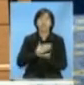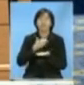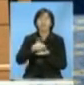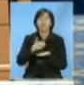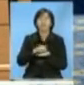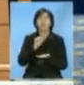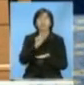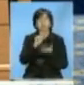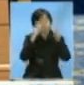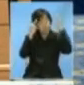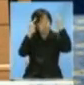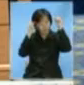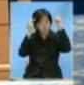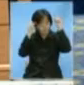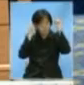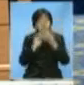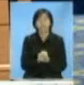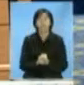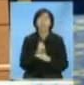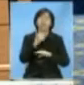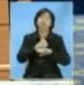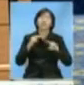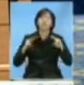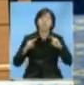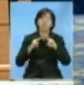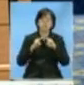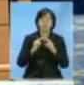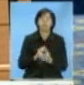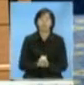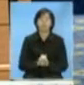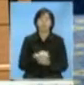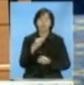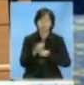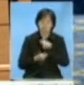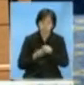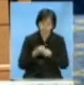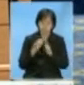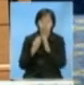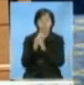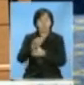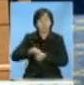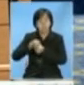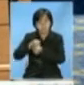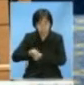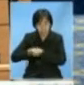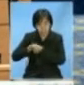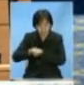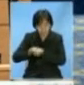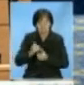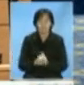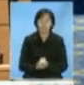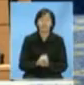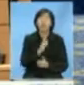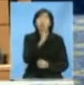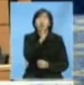ามท่านนายกท่านรัฐมนตรีทั้งพาณิชย์ทั้งเกษตรว่าถ้